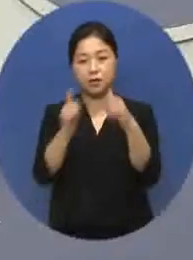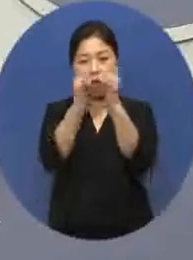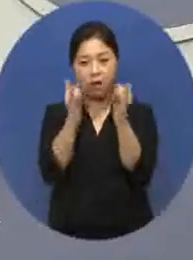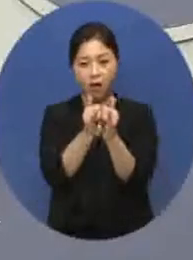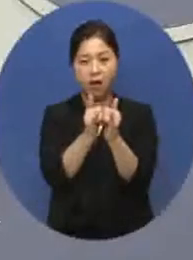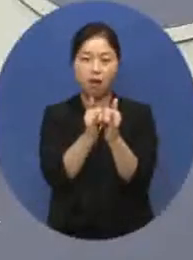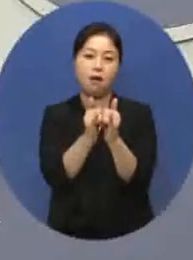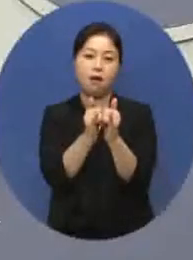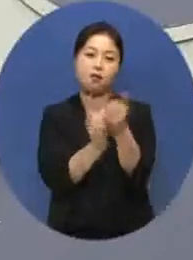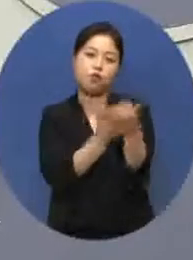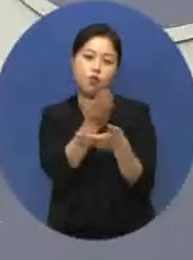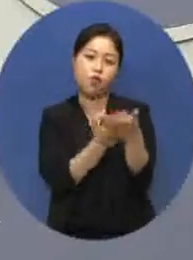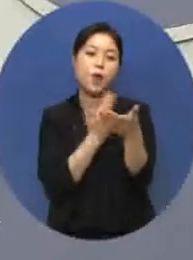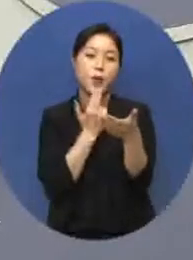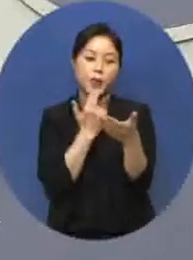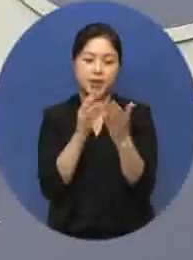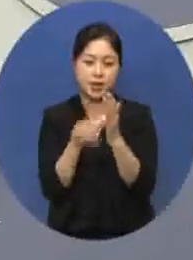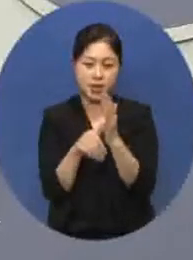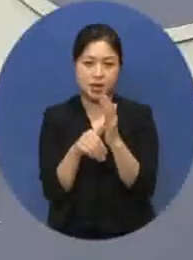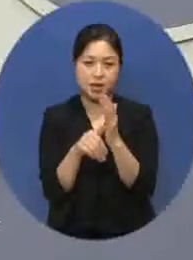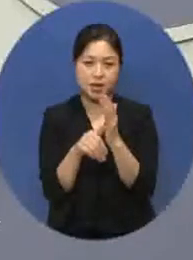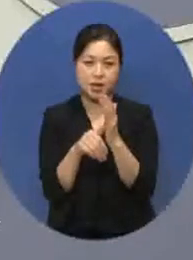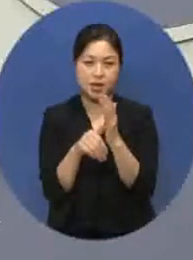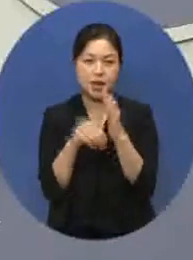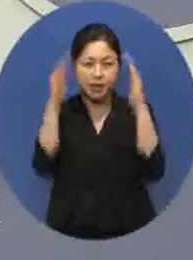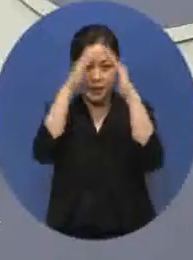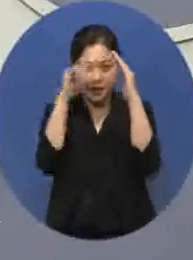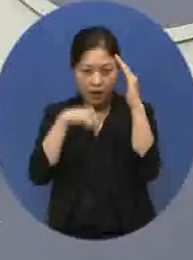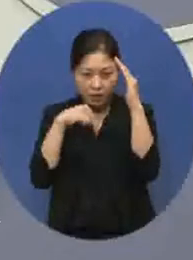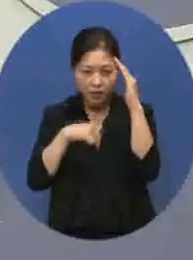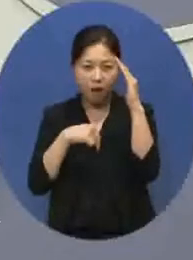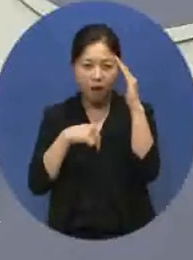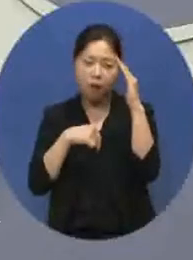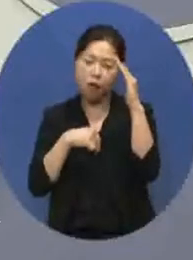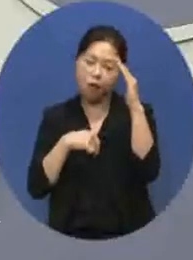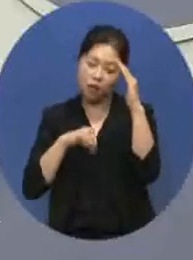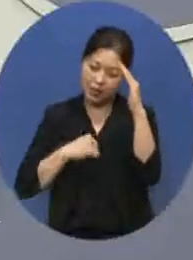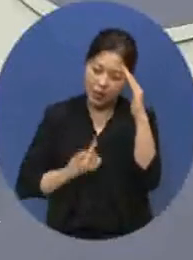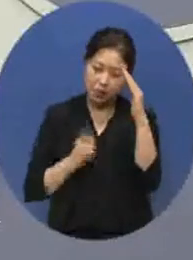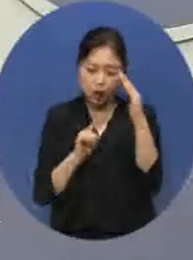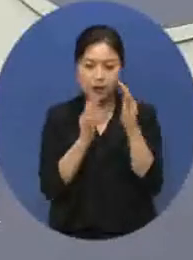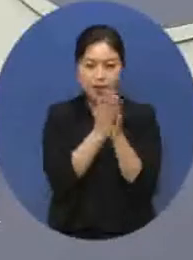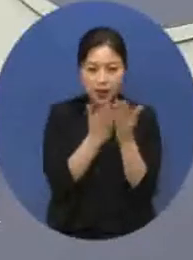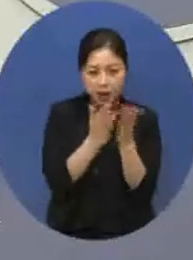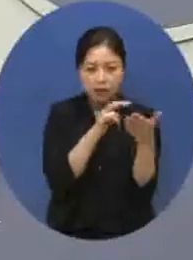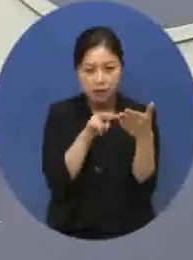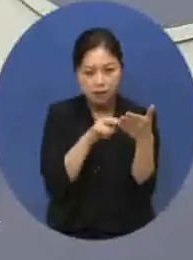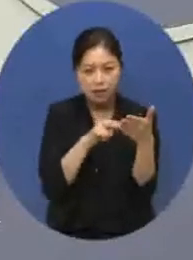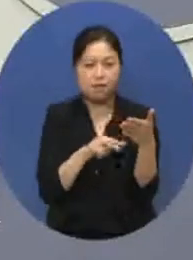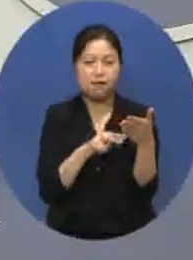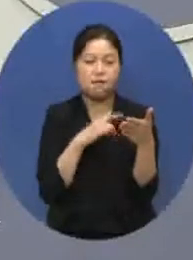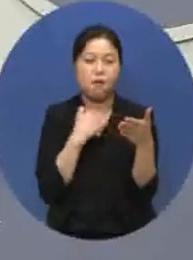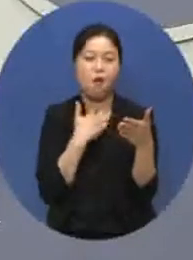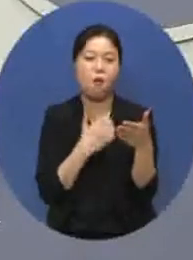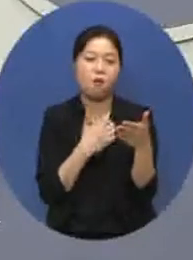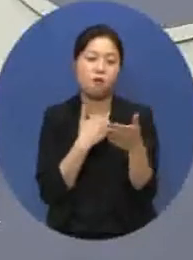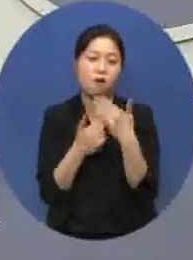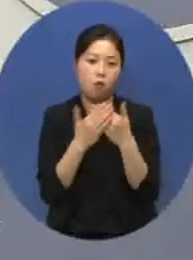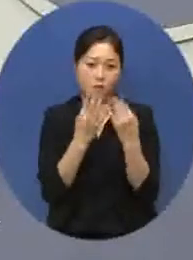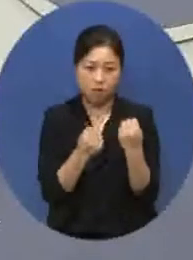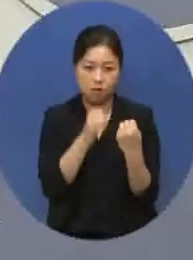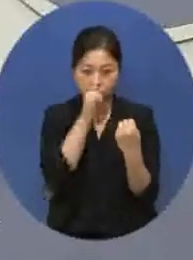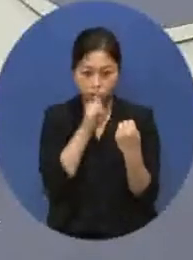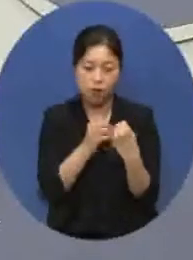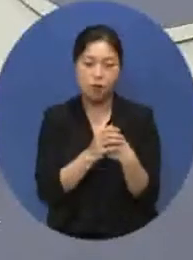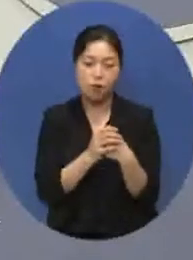이제 단절 교류가 없는 차원에서 그대로 이제 뭐 접할 수 있는 게 책을 많이 보게 되고 그러다 보니까 이제 글도 써 쓰게 되고